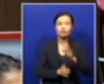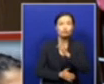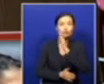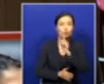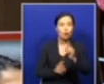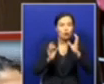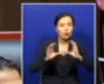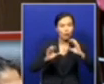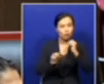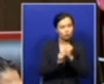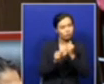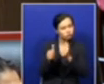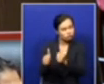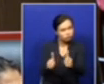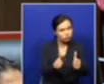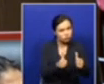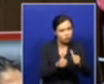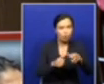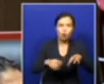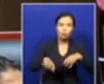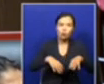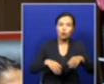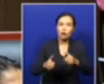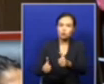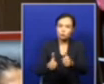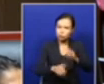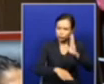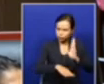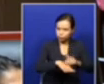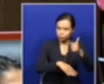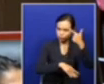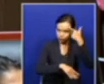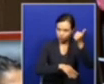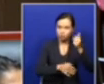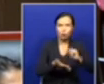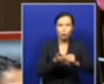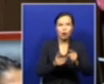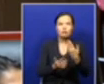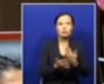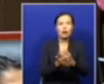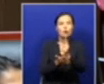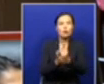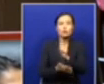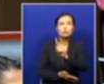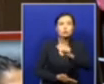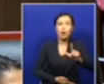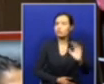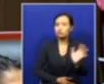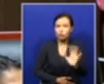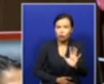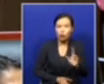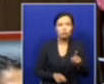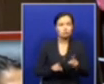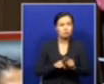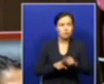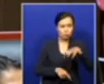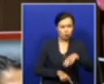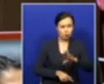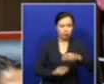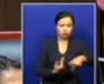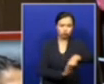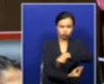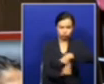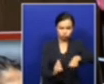ทำดีท่านบริหารราชการแผ่นดินเก่งไม่จำเป็นต้องกู้1ล้านครับมันก็เหมือนเราเป็นบริษัทที่ทำธุรกิจ